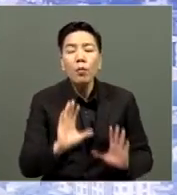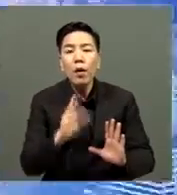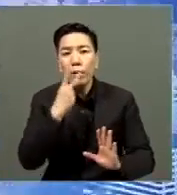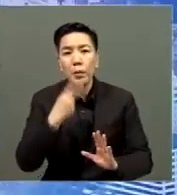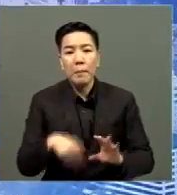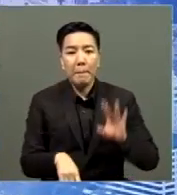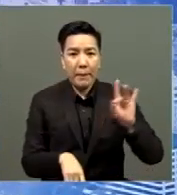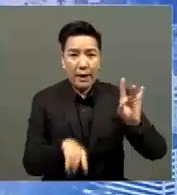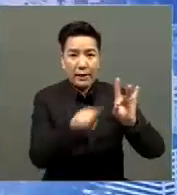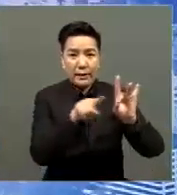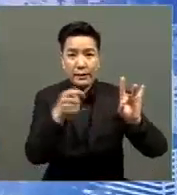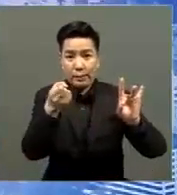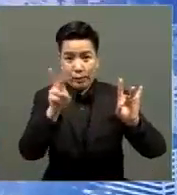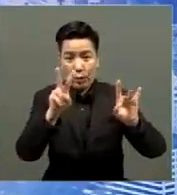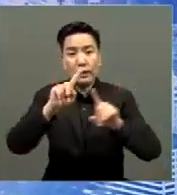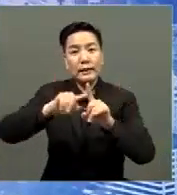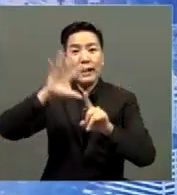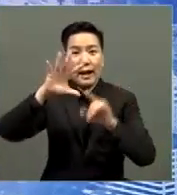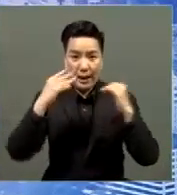ก็อาจจะเป็นชุดข้อมูลตารางเวลาเข้าๆนะครับเพื่อท่านจะได้มีโอกาสได้เตรียมการนะครับช่วง8-12